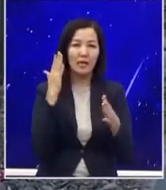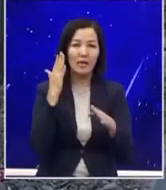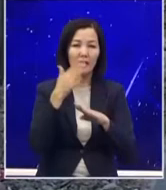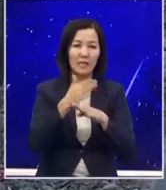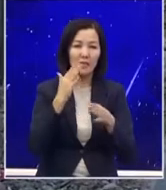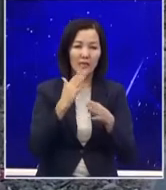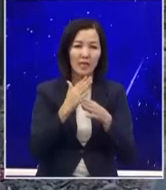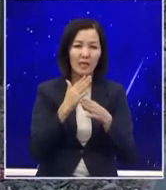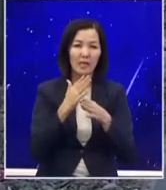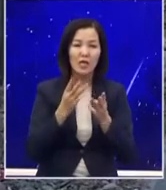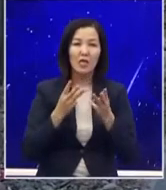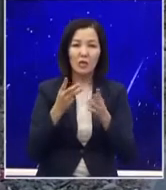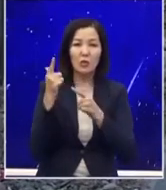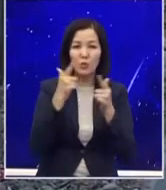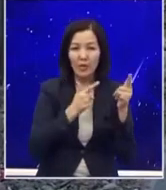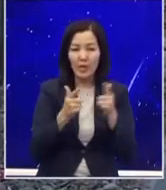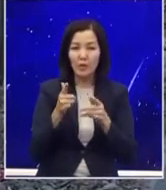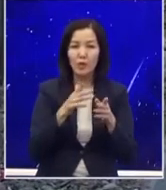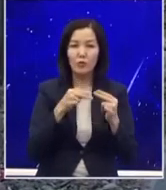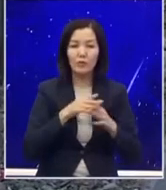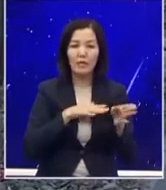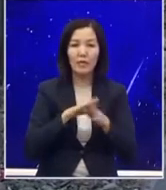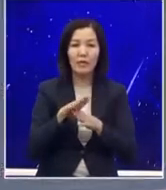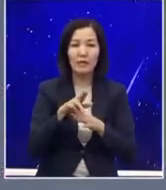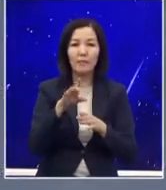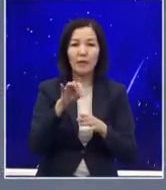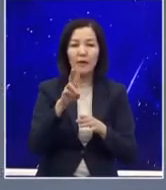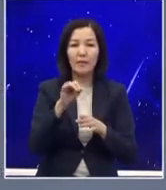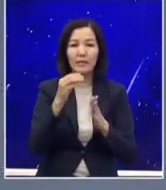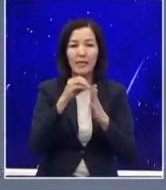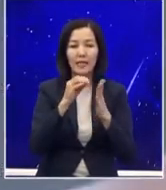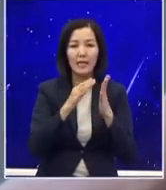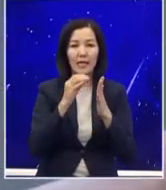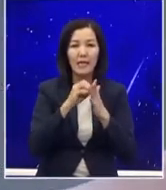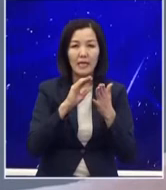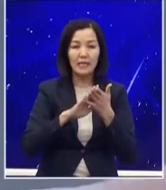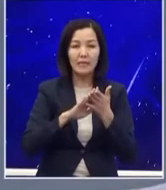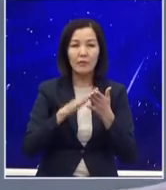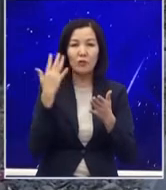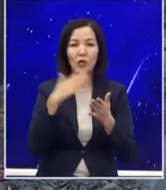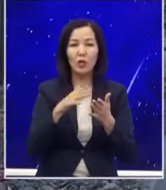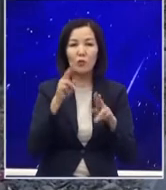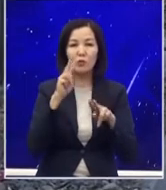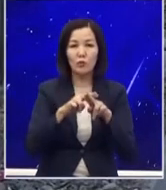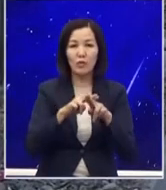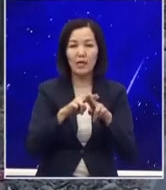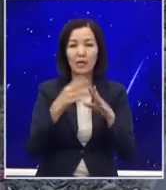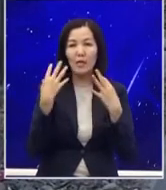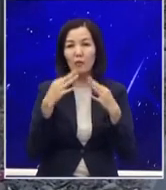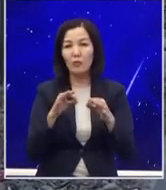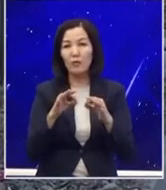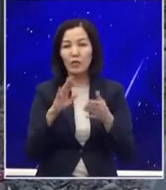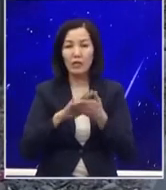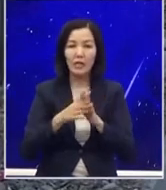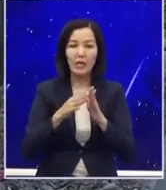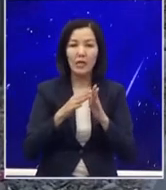атқарылып жатыр. Сонымен қатар Талдықорған қаласының пробациясының есебінде тұрған 50 сотталғандарға, яғни жағдайы төмен